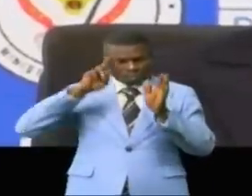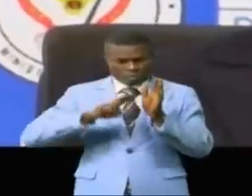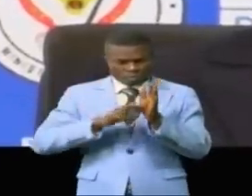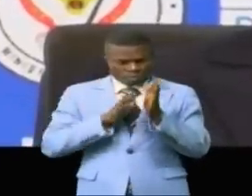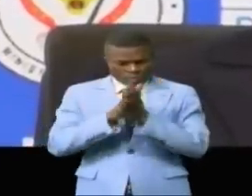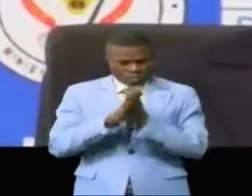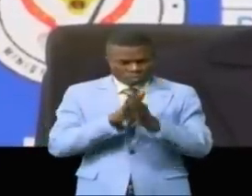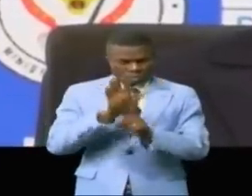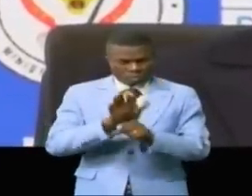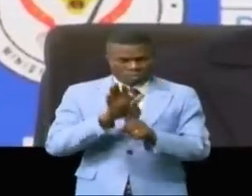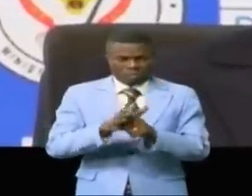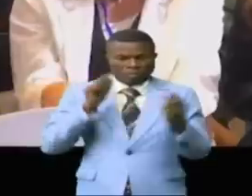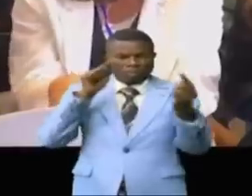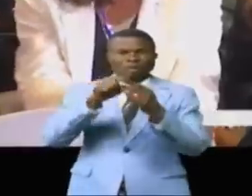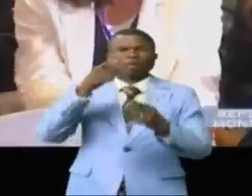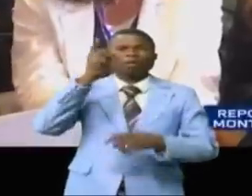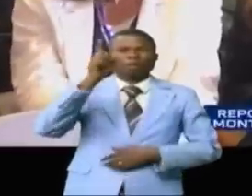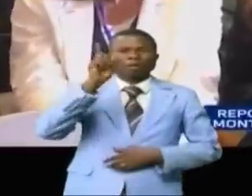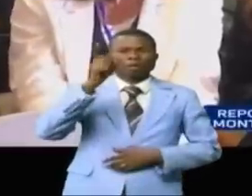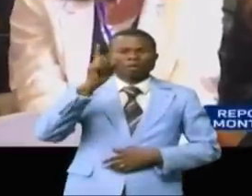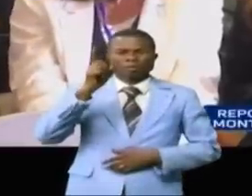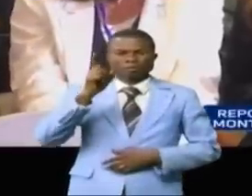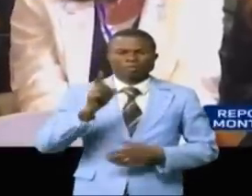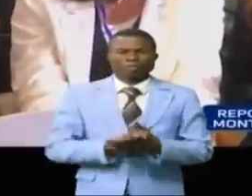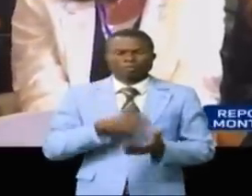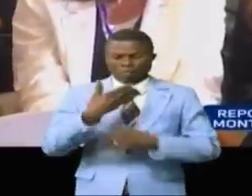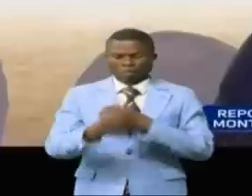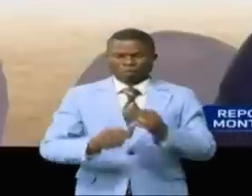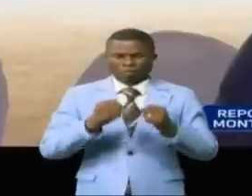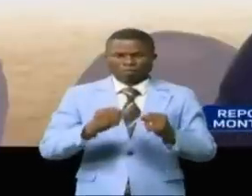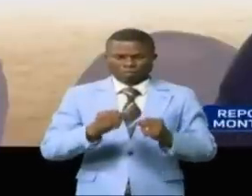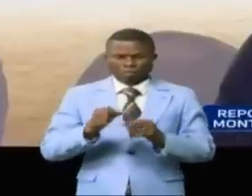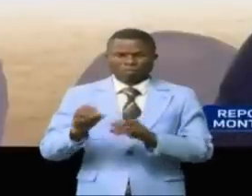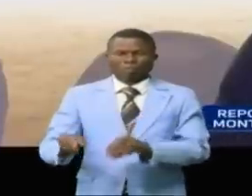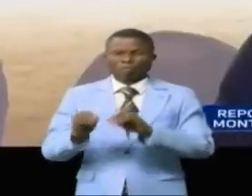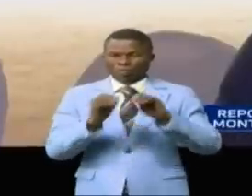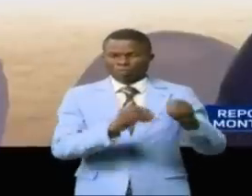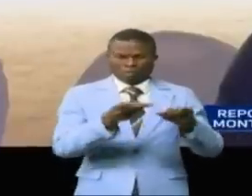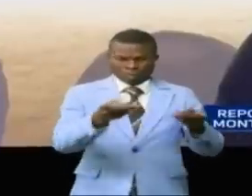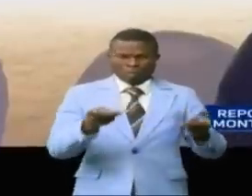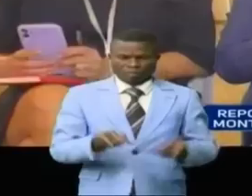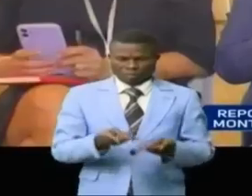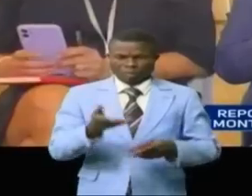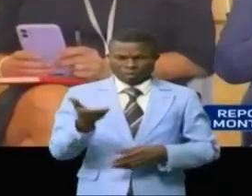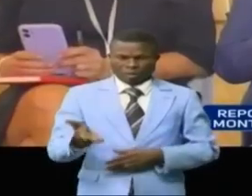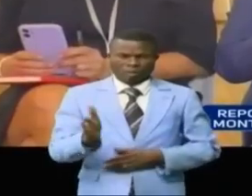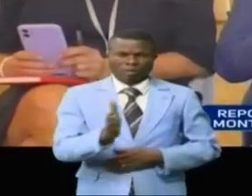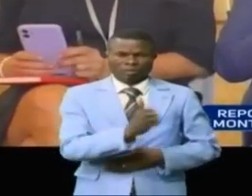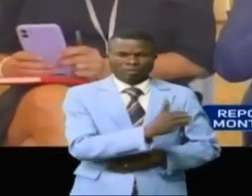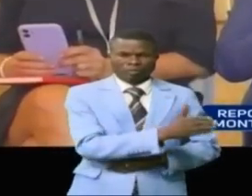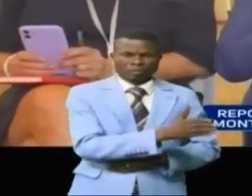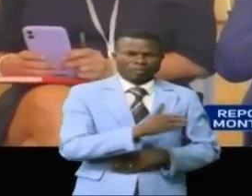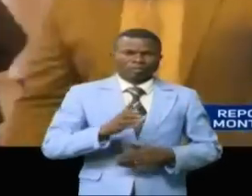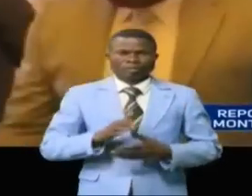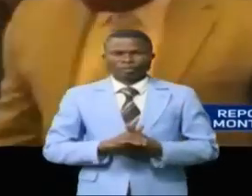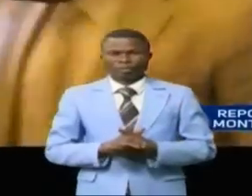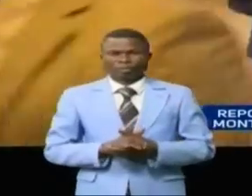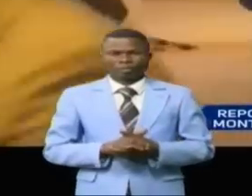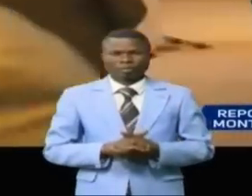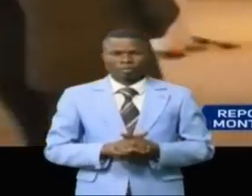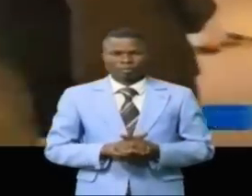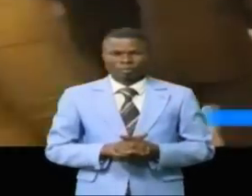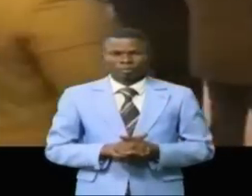s'attellent avec comme objectif de concrétiser les efforts pour la mise en place d'un cadre approprié qui respecte les